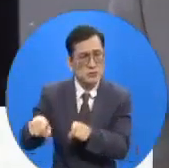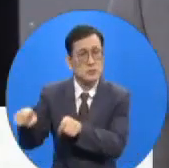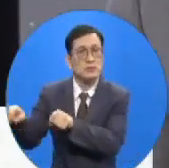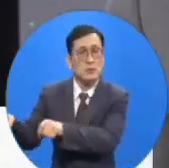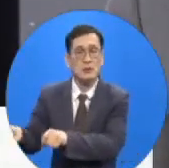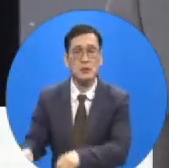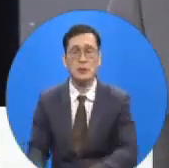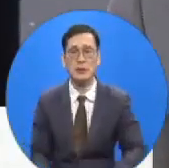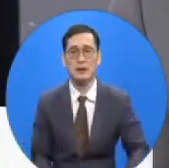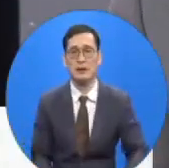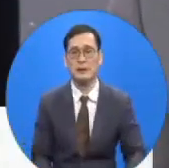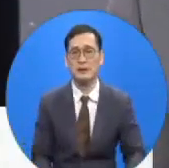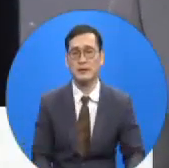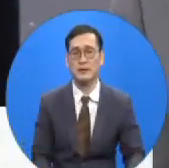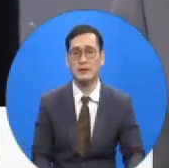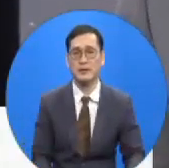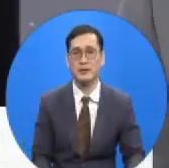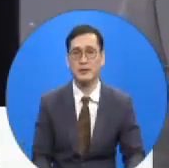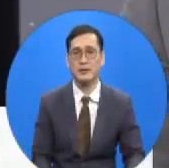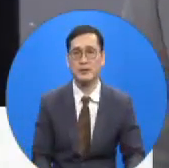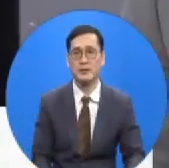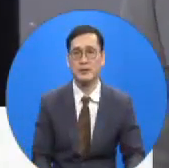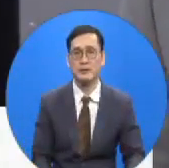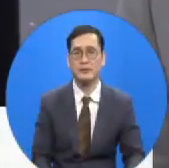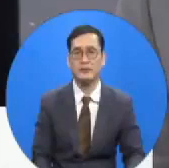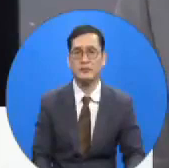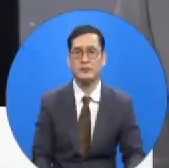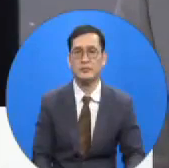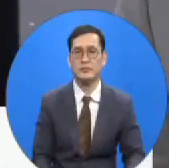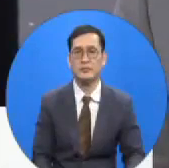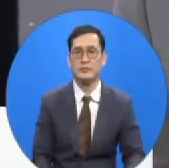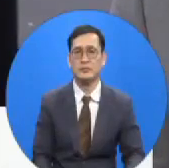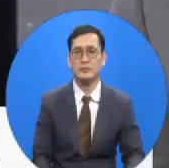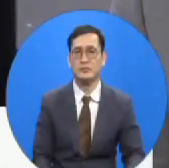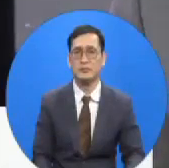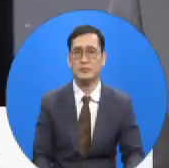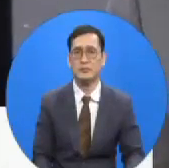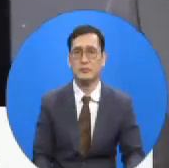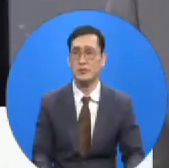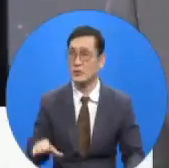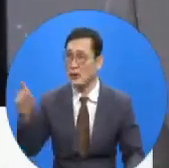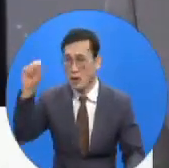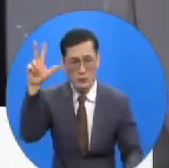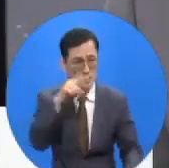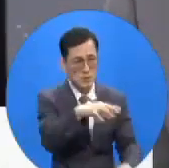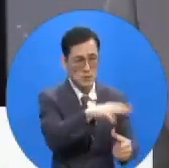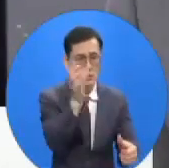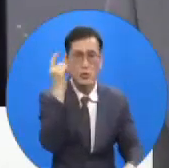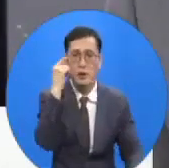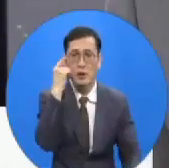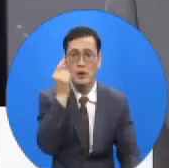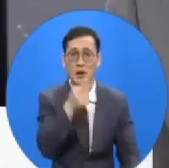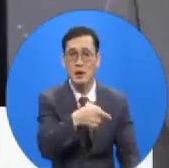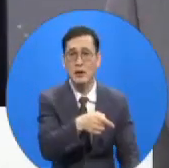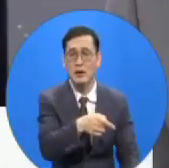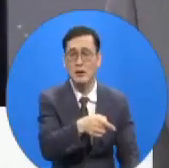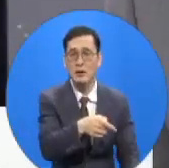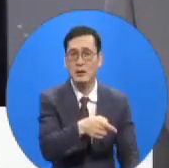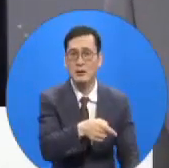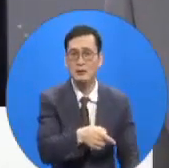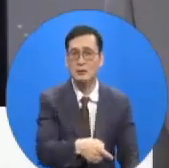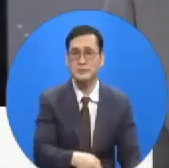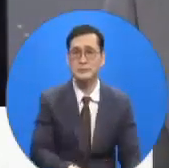측면이라면 왜 굳이 나서서 괜한 오해를 살 법한 이런 얘기들을 서울시가 끄집어냈는지 특히나 꼭 살펴봐야 되는 건